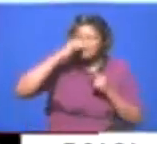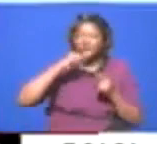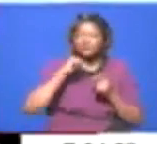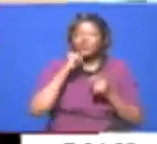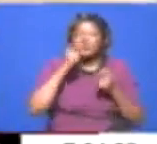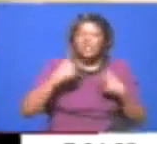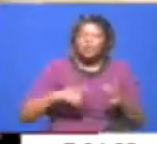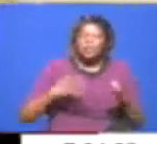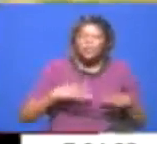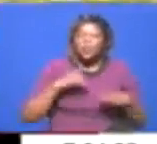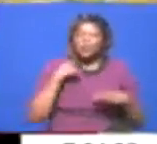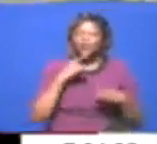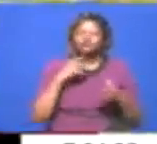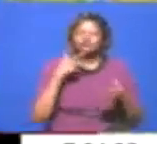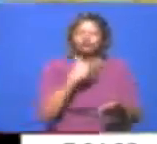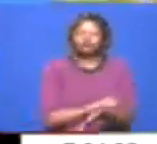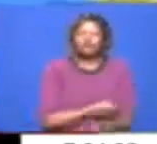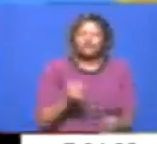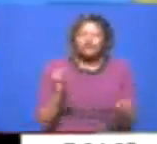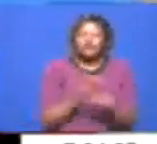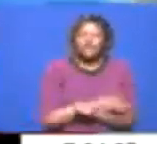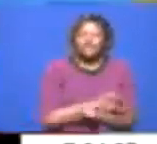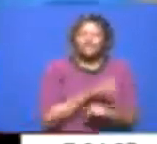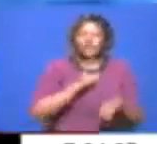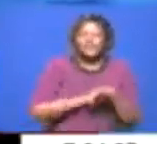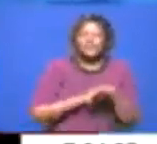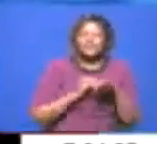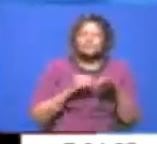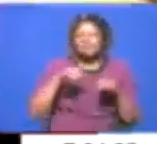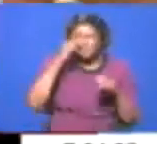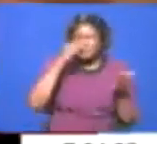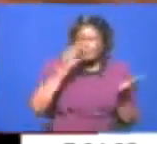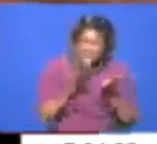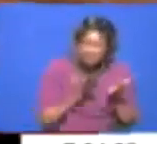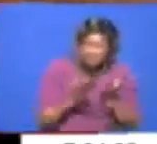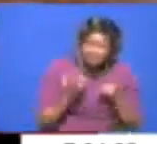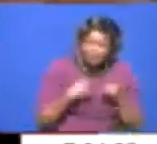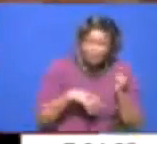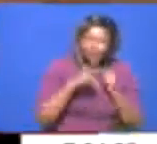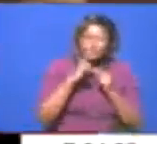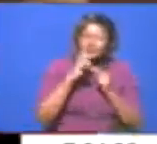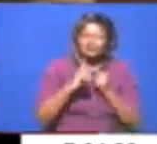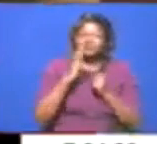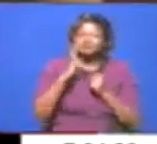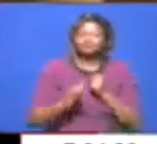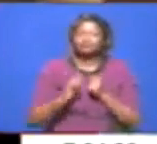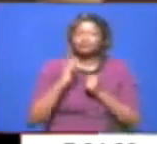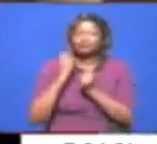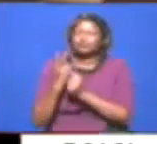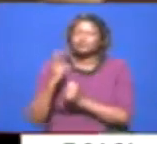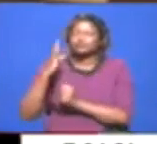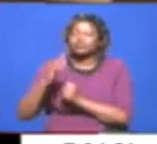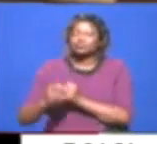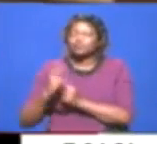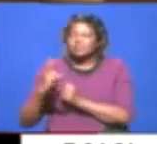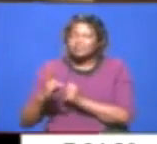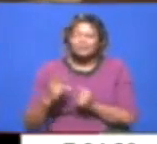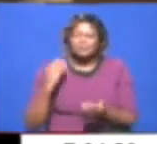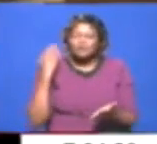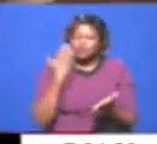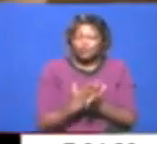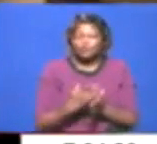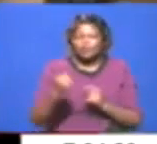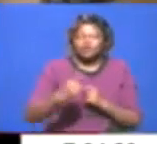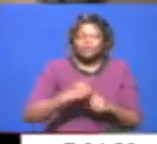ambao hawajachanjwa kikamilifu kupata huduma za kimsingi kuanzia tarehe 21 mwezi huu limesimamishwa kwa muda na